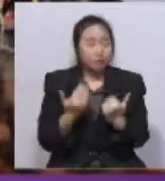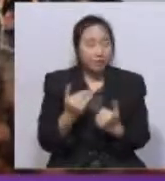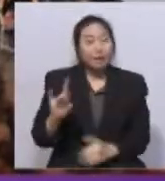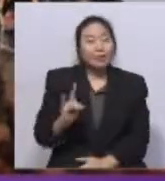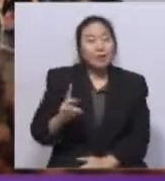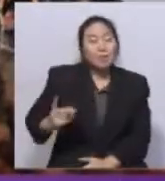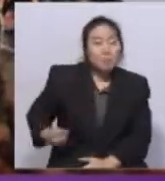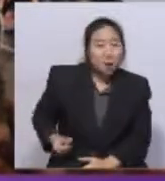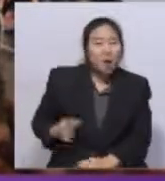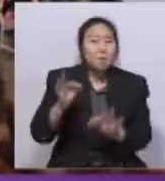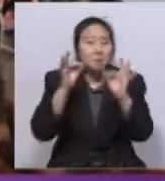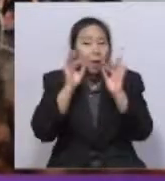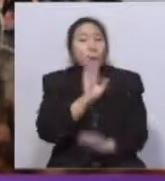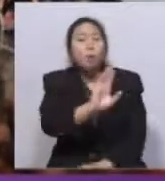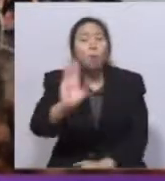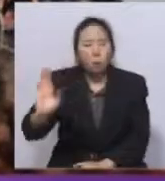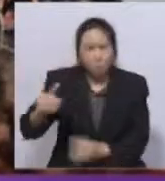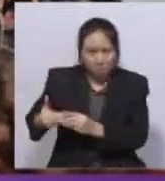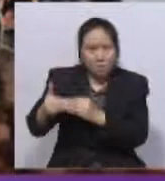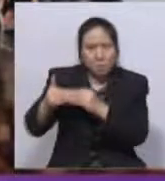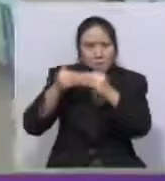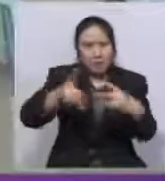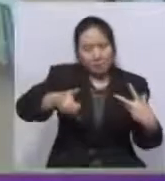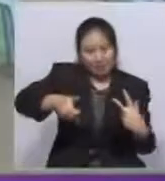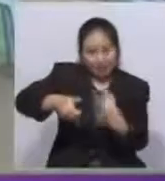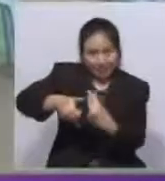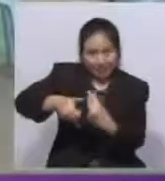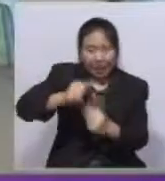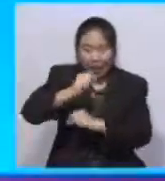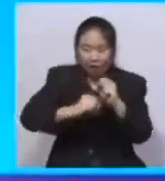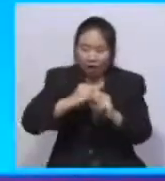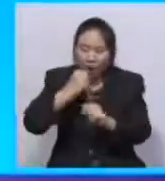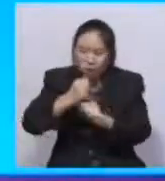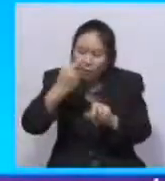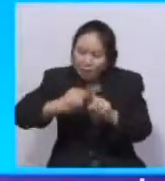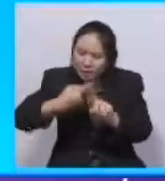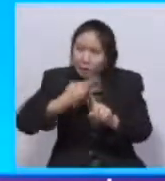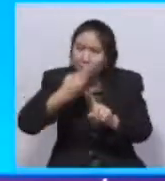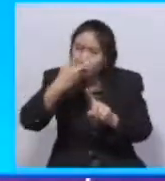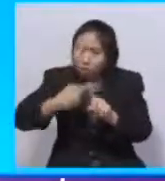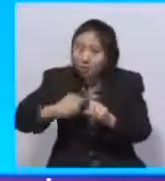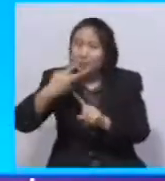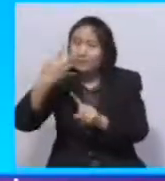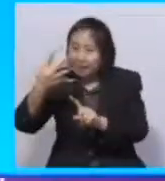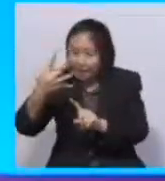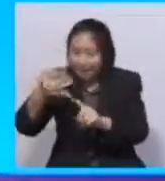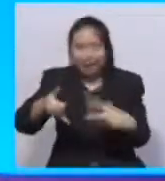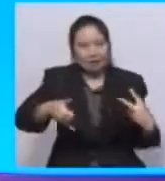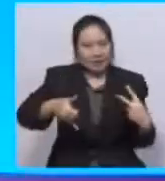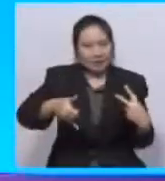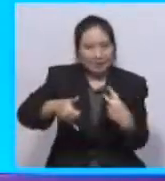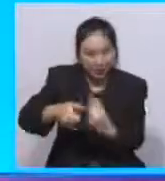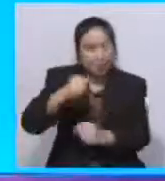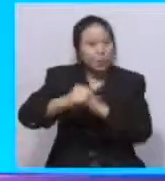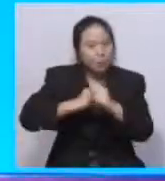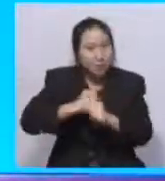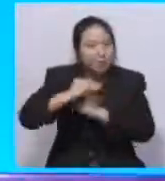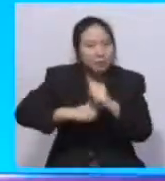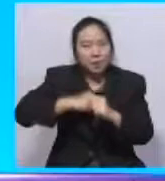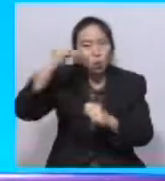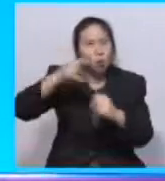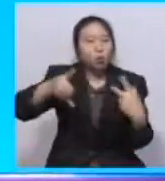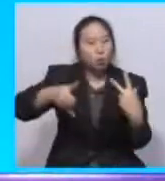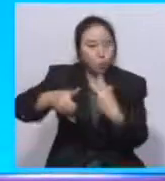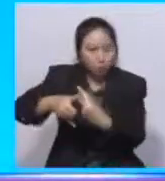ควรนำสัตว์เลี้ยงเช่นสุนัขแมวไปฉีดวัคซีนครั้งแรกเมื่อมีอายุ 2-4 เดือนและฉีดซ้ำตามกำหนดทุกปีด้วยนะคะนอกจาก